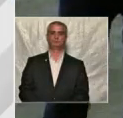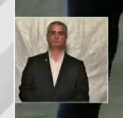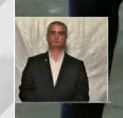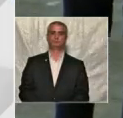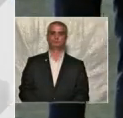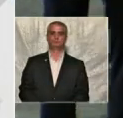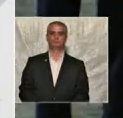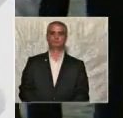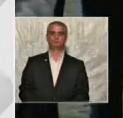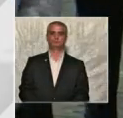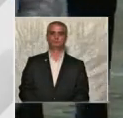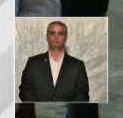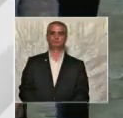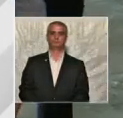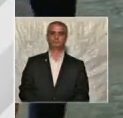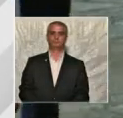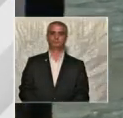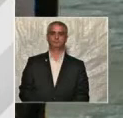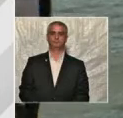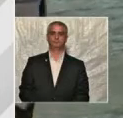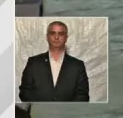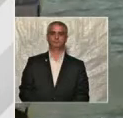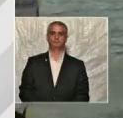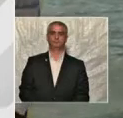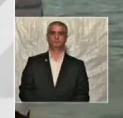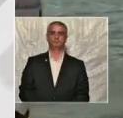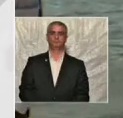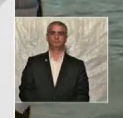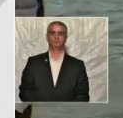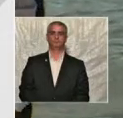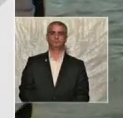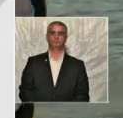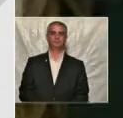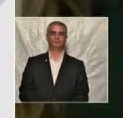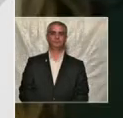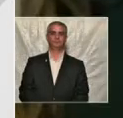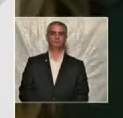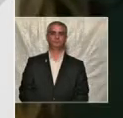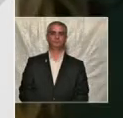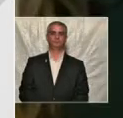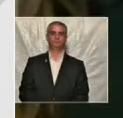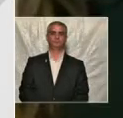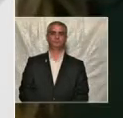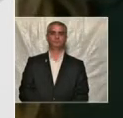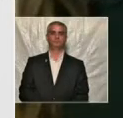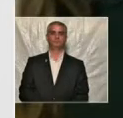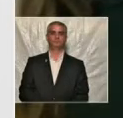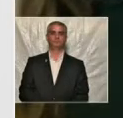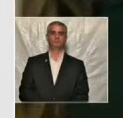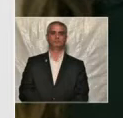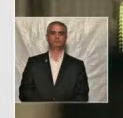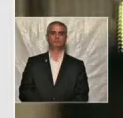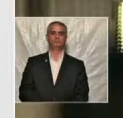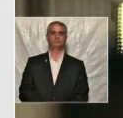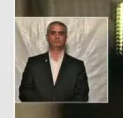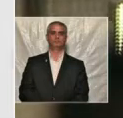לשמור על מורשת הבנים שלנו, נופלים, הם נלחמו יחד, הם נפלו יחד, מכל המגזרים, מכל העדות,